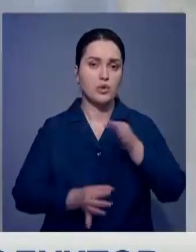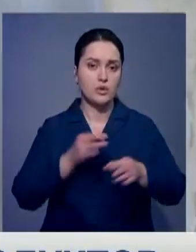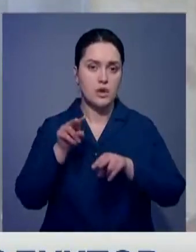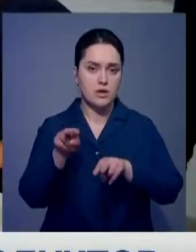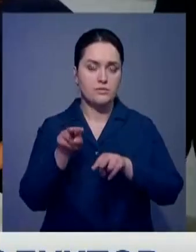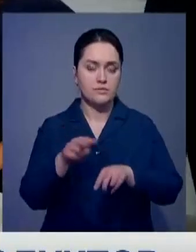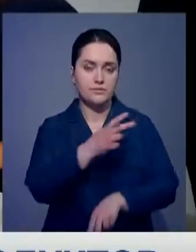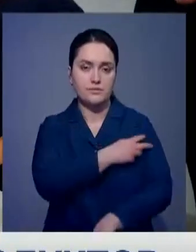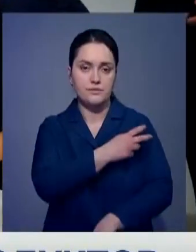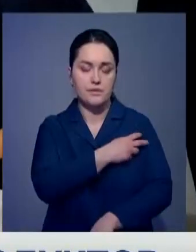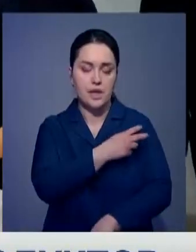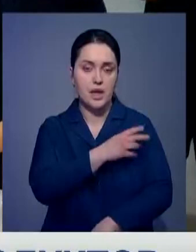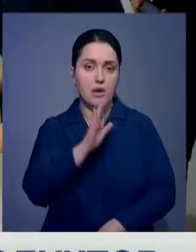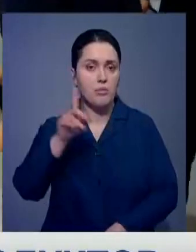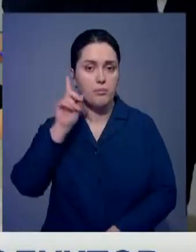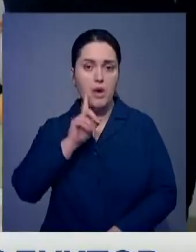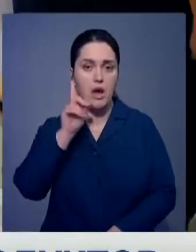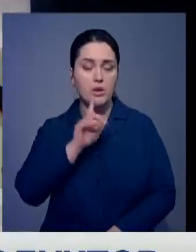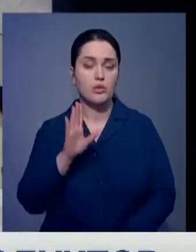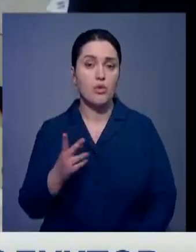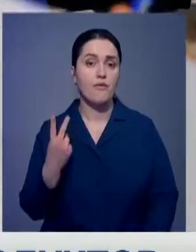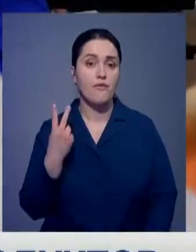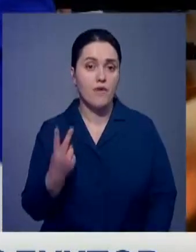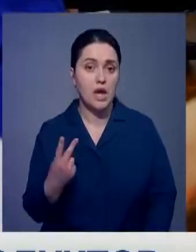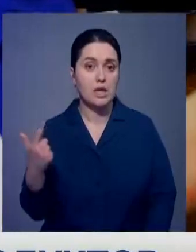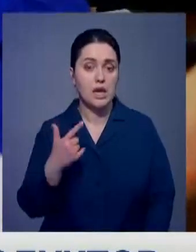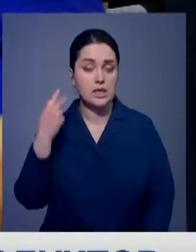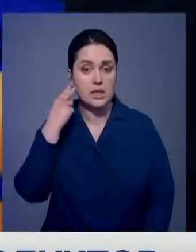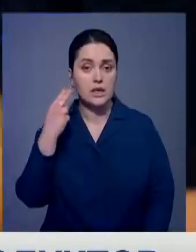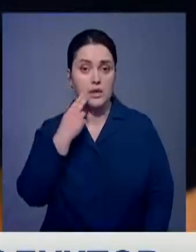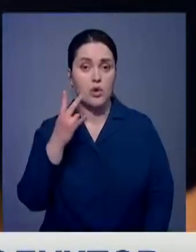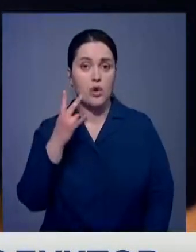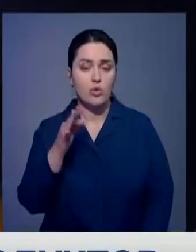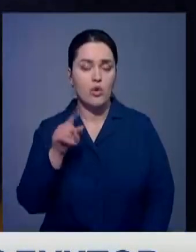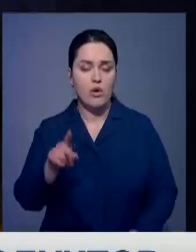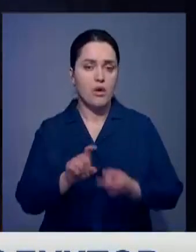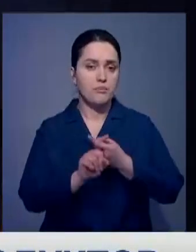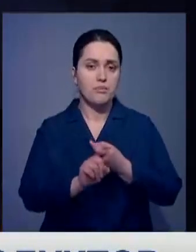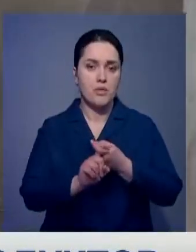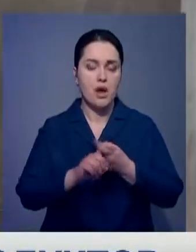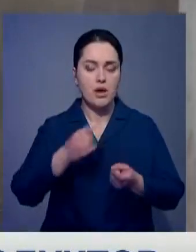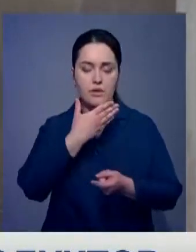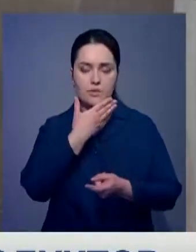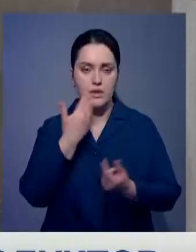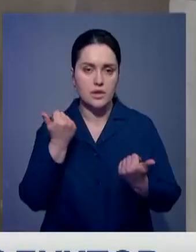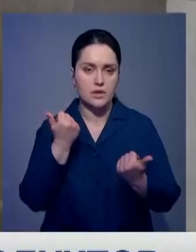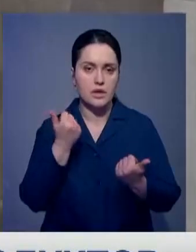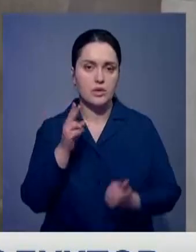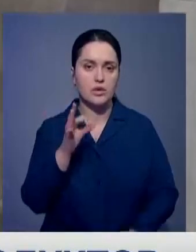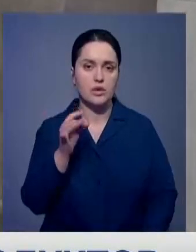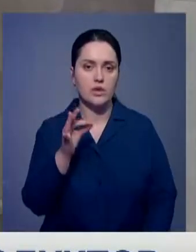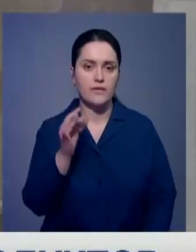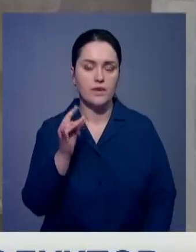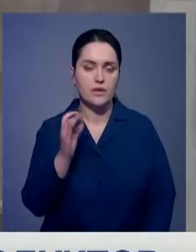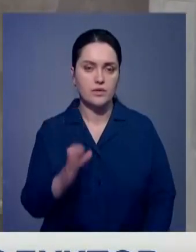круглосуточное меднаблюдение. Пока таких фактов было два – с гражданами Китая, но подозрение на коронавирус врачи быстро опровергли.